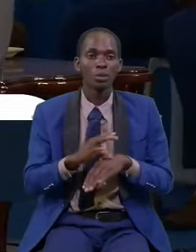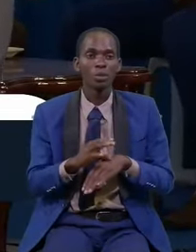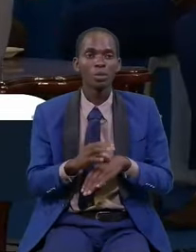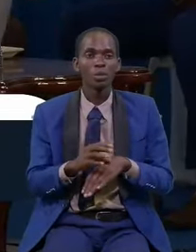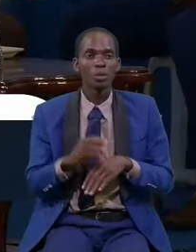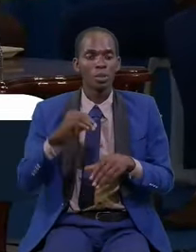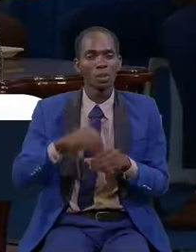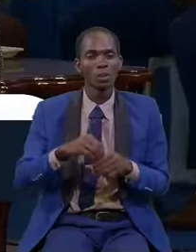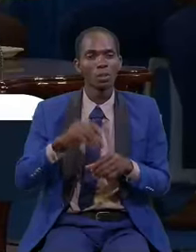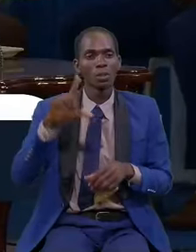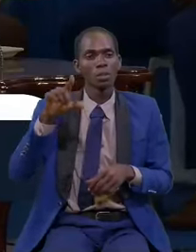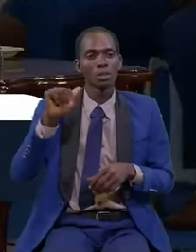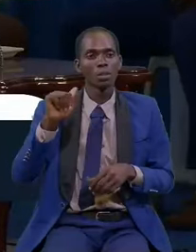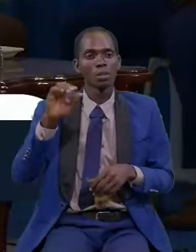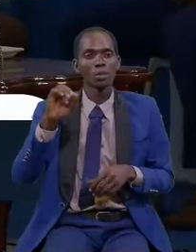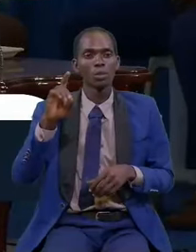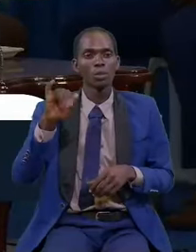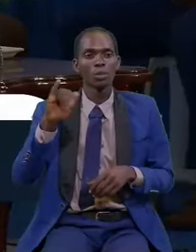de Laodicée.